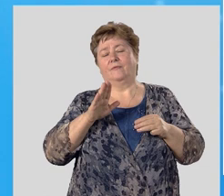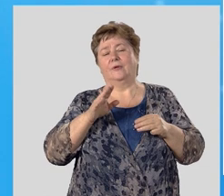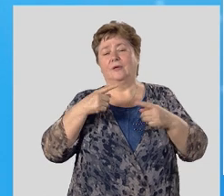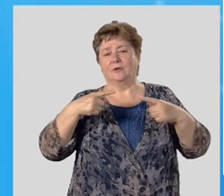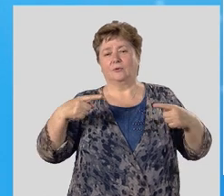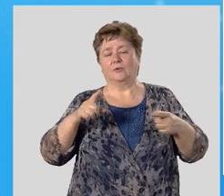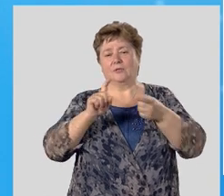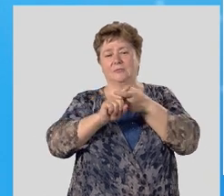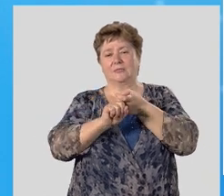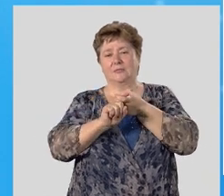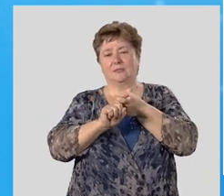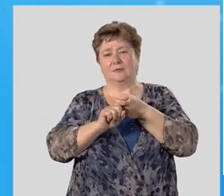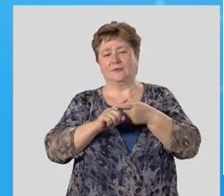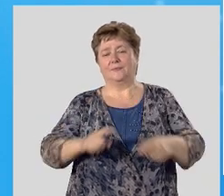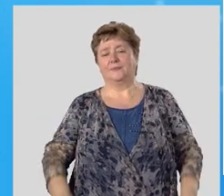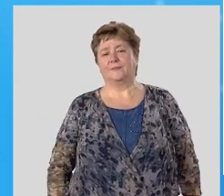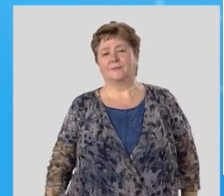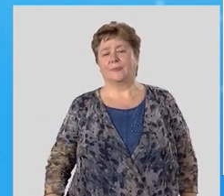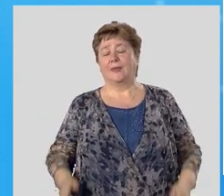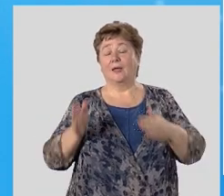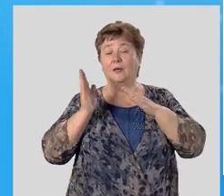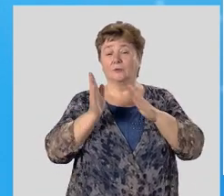также других соединений.